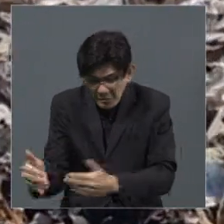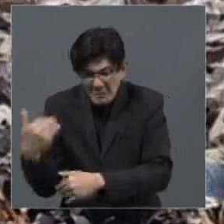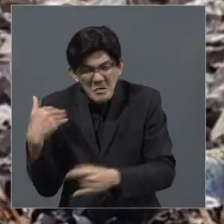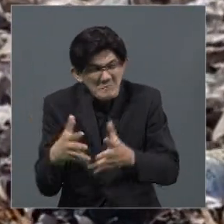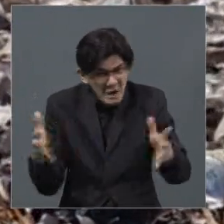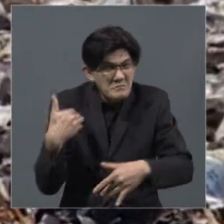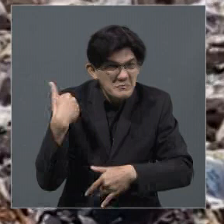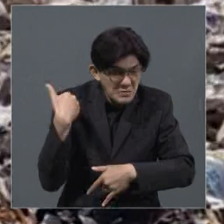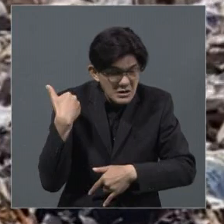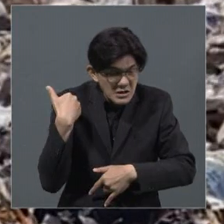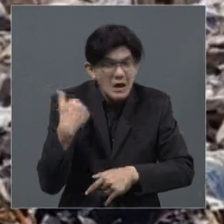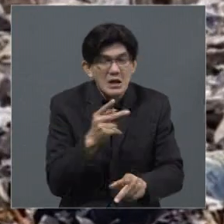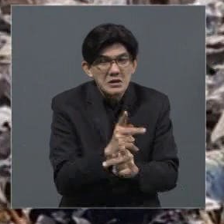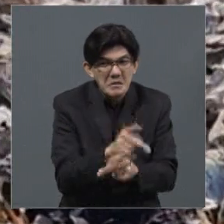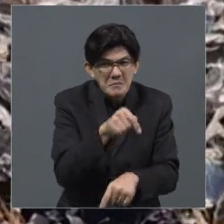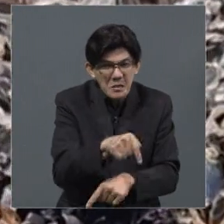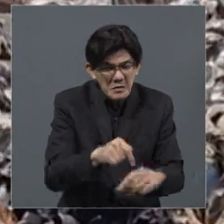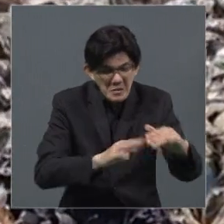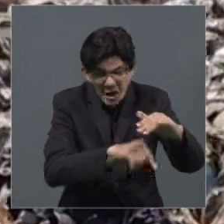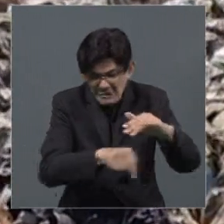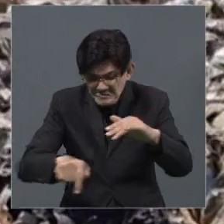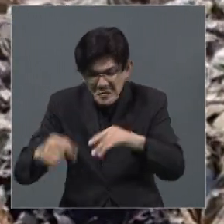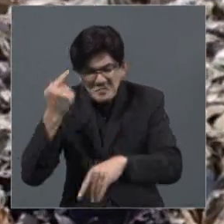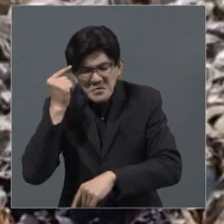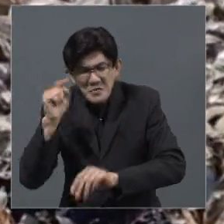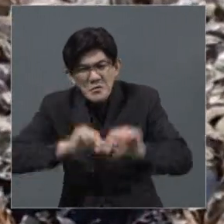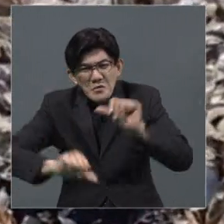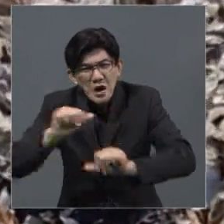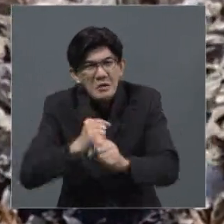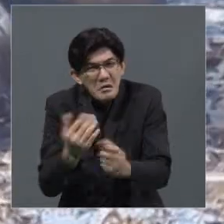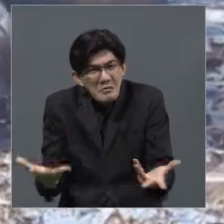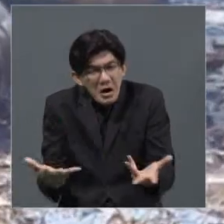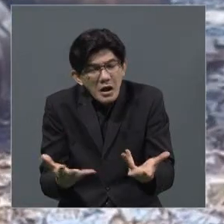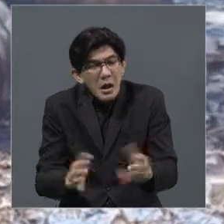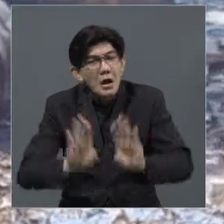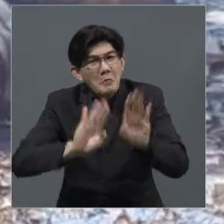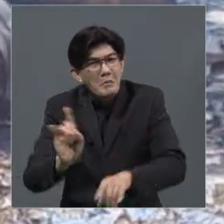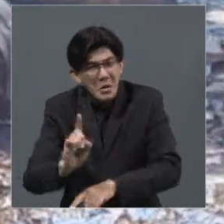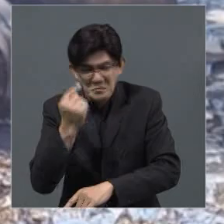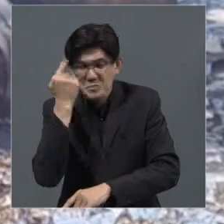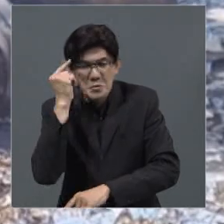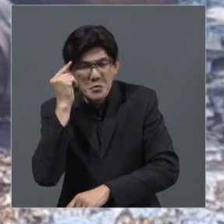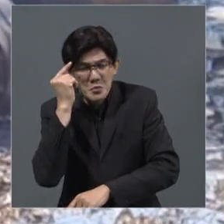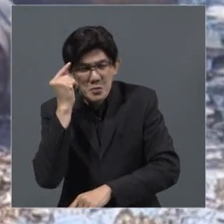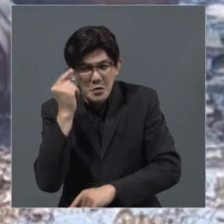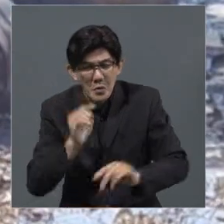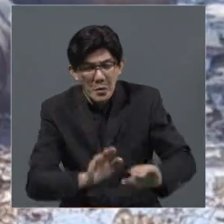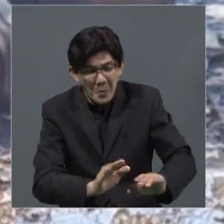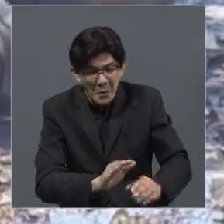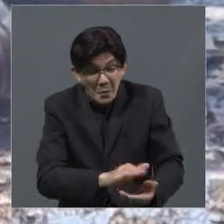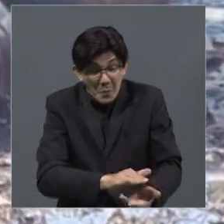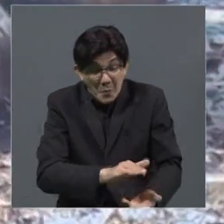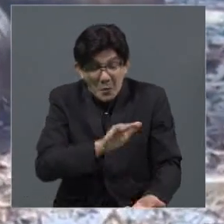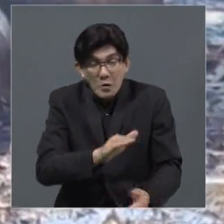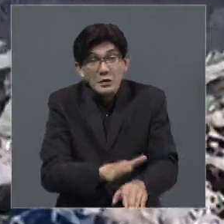างเนี่ยที่บอกว่าเป็นบ่อสารเคมีมันก็ไม่รู้เหมือนกันว่าตกลงไอสารเคมีที่ว่าเนี่ยเป็นสารเคมีชนิดไหนประเภทไหนแล้วมันทับถมกันมากน้อยแค่